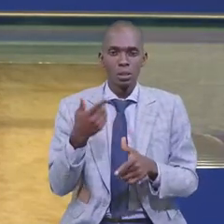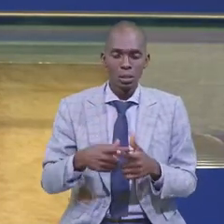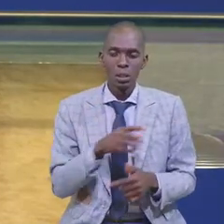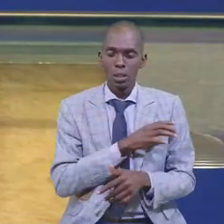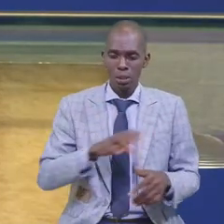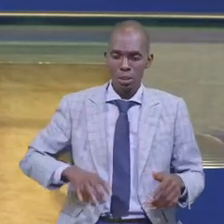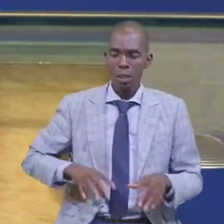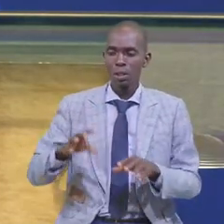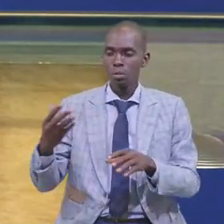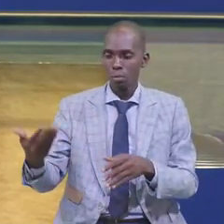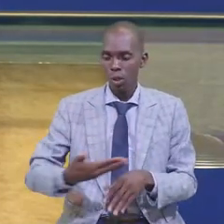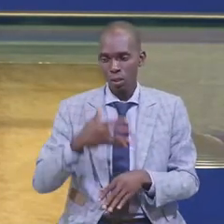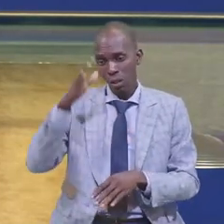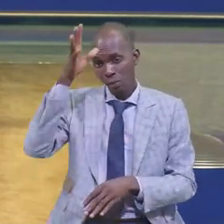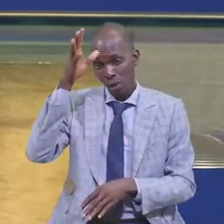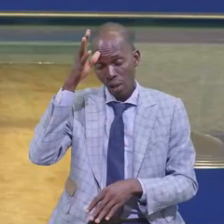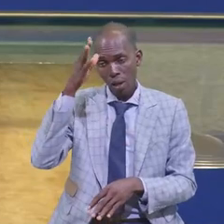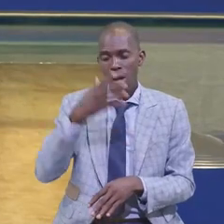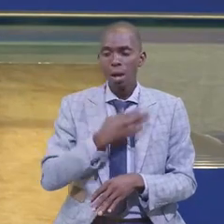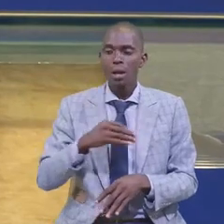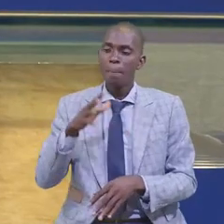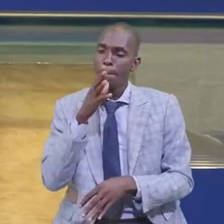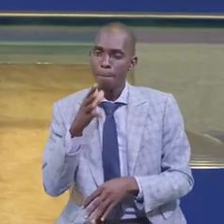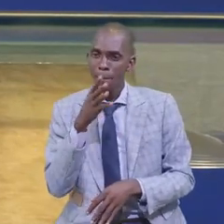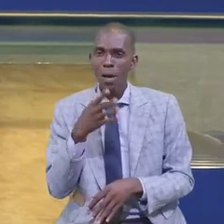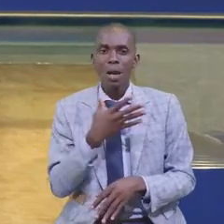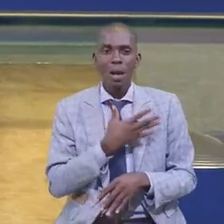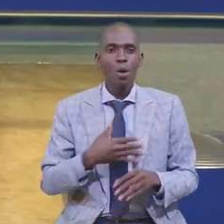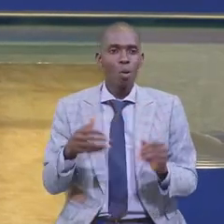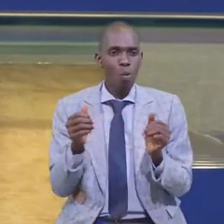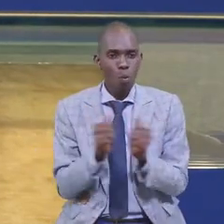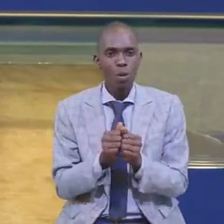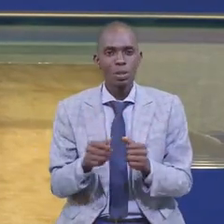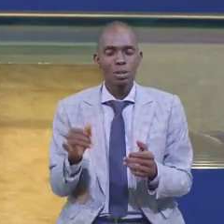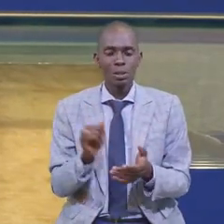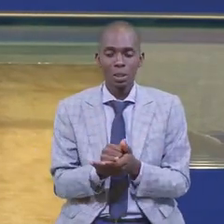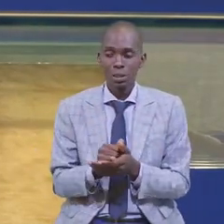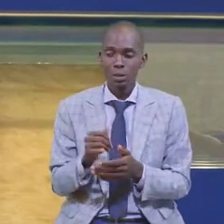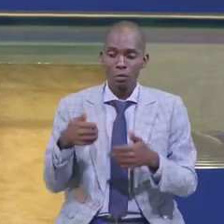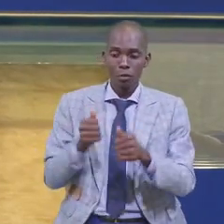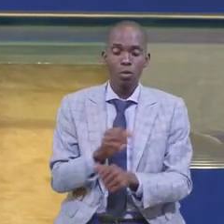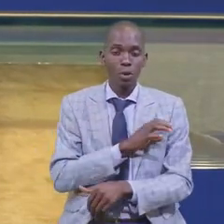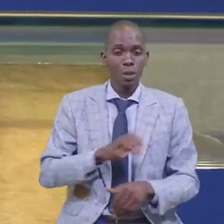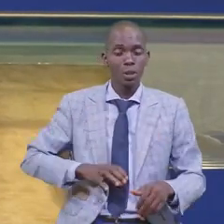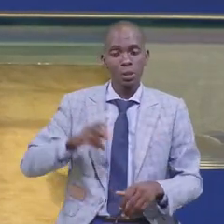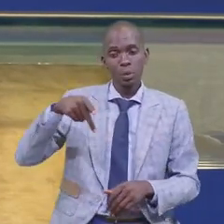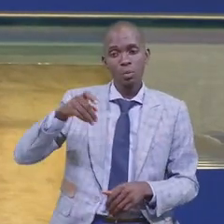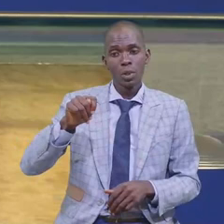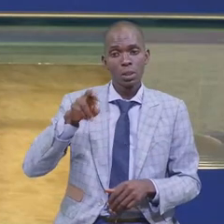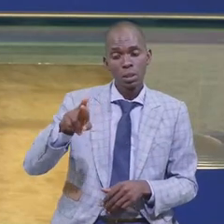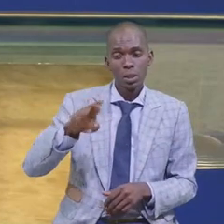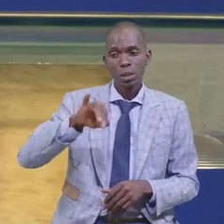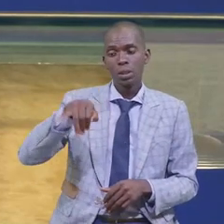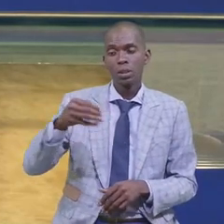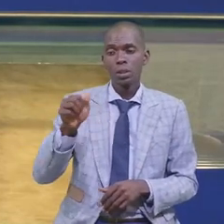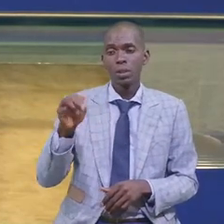alors ayant fait sortir tout le monde, il prit avec lui le père et la mère de l'enfant et ceux qui l'avaient accompagné et